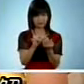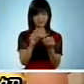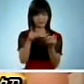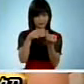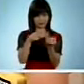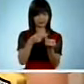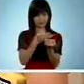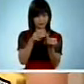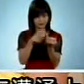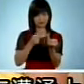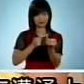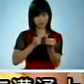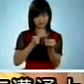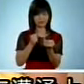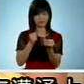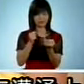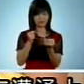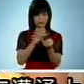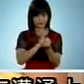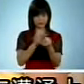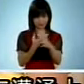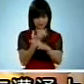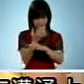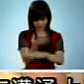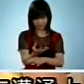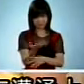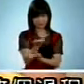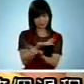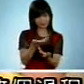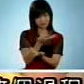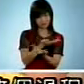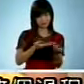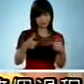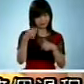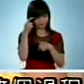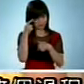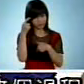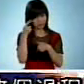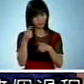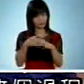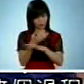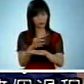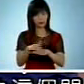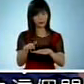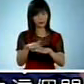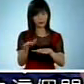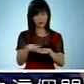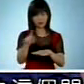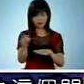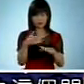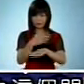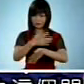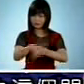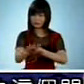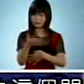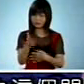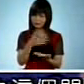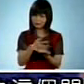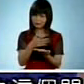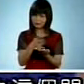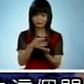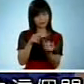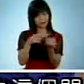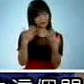他理解，所以当然会多花一点点心思在跟沟通上 啊。所以就是那个整个过程你在想要如何的解